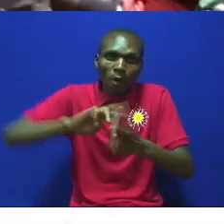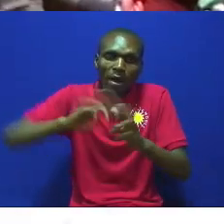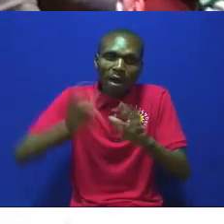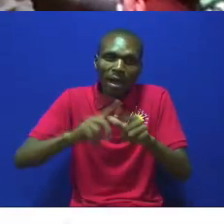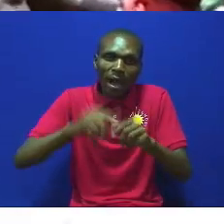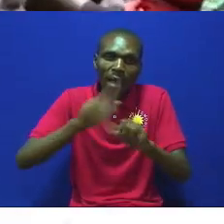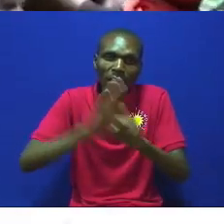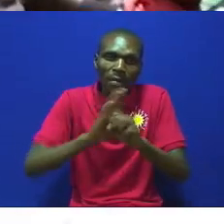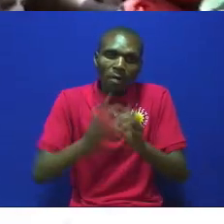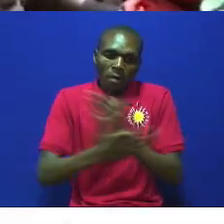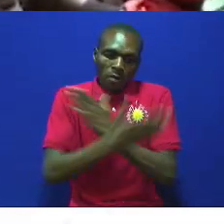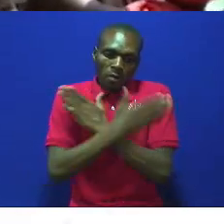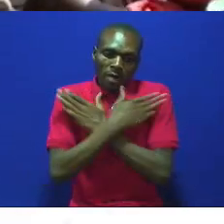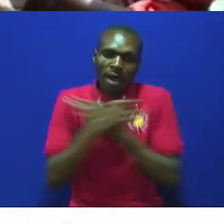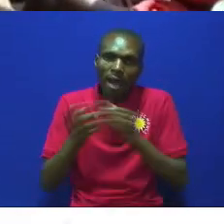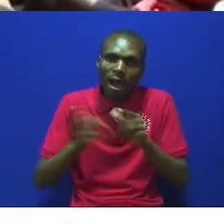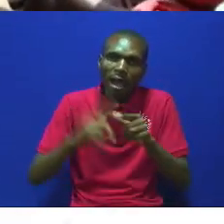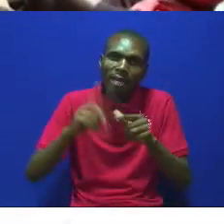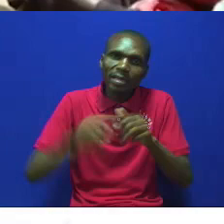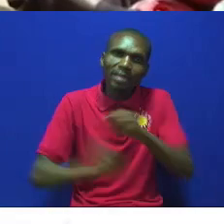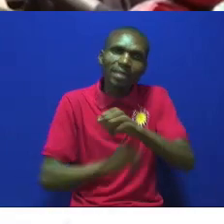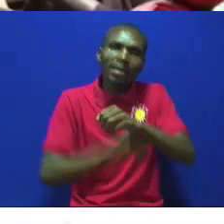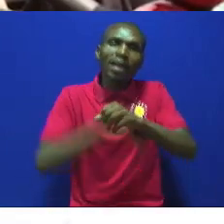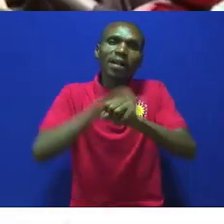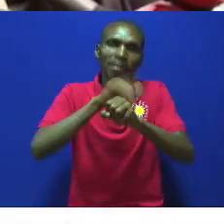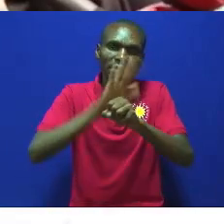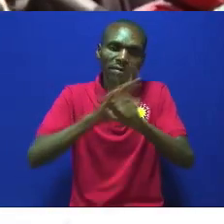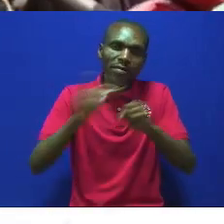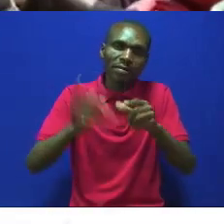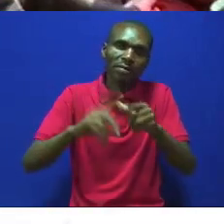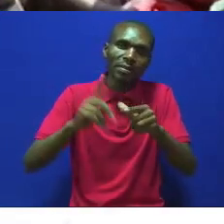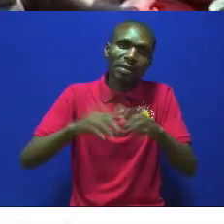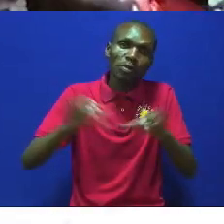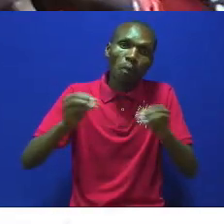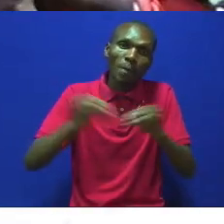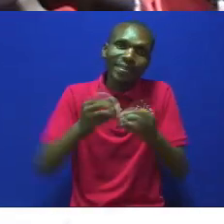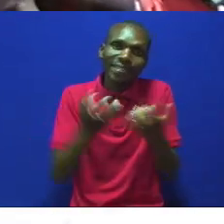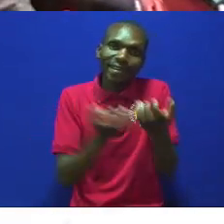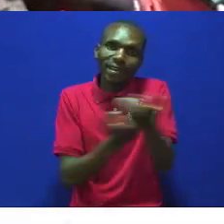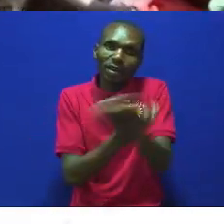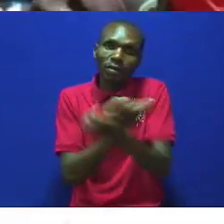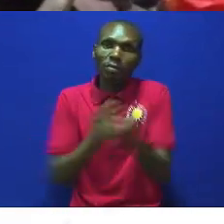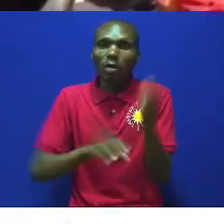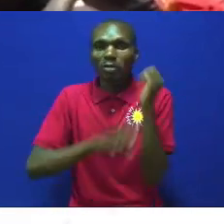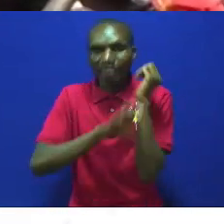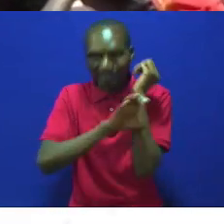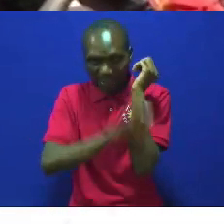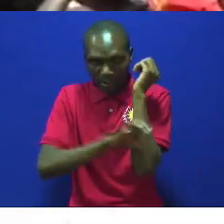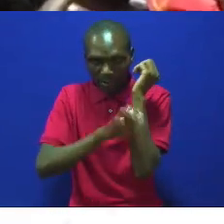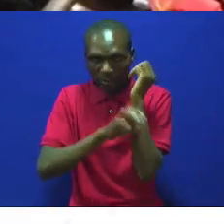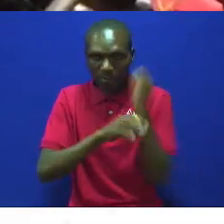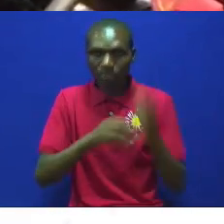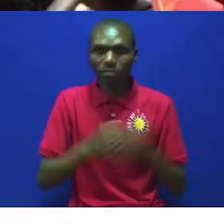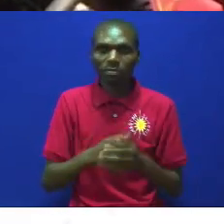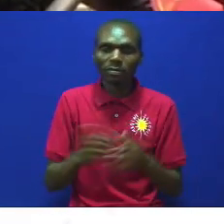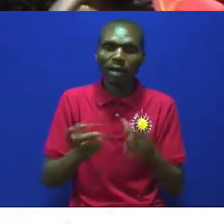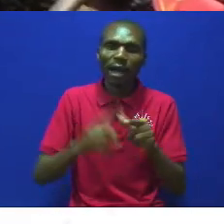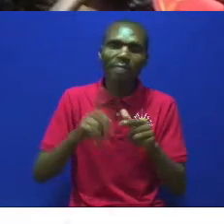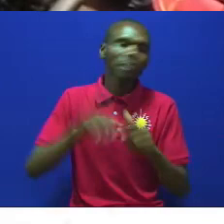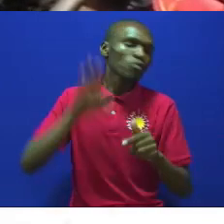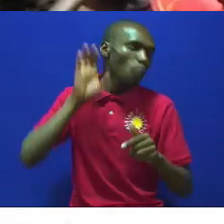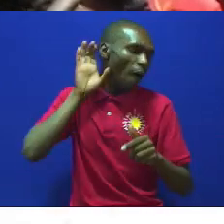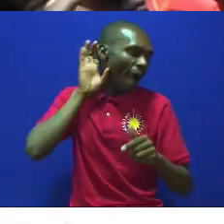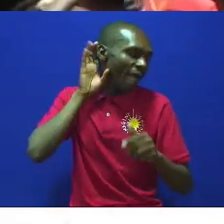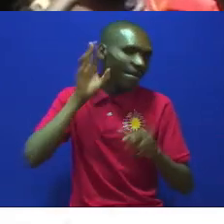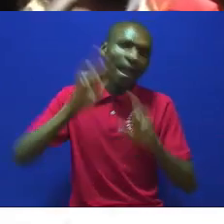wengi ambao wanatusaidia kudhibiti uchumi wa taifa letu la Kenya. Mulisikia